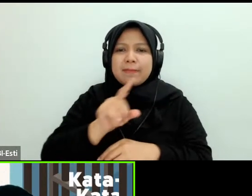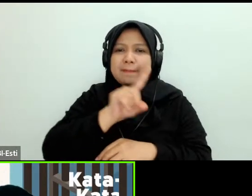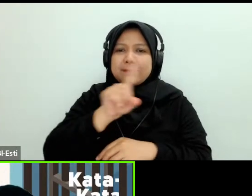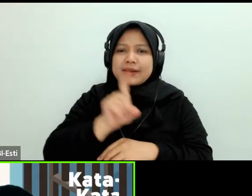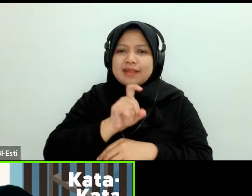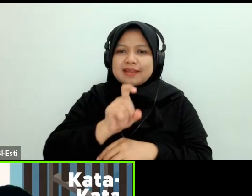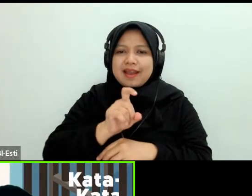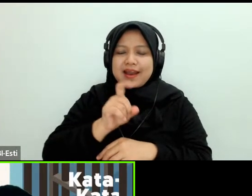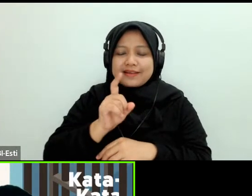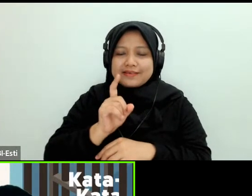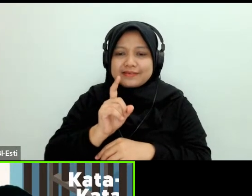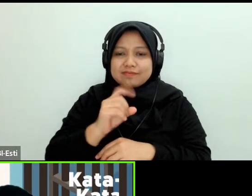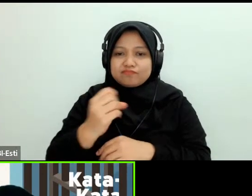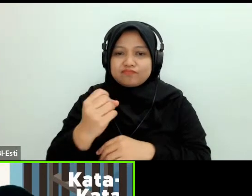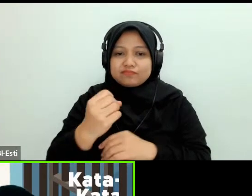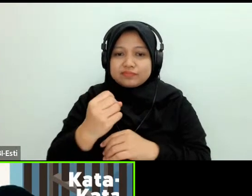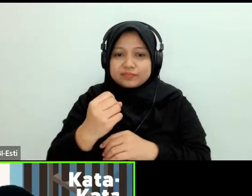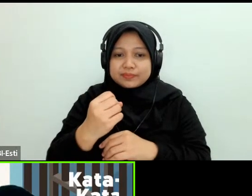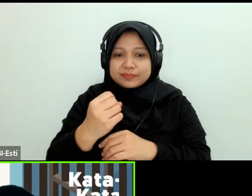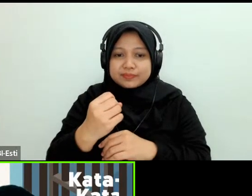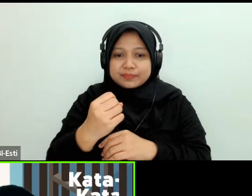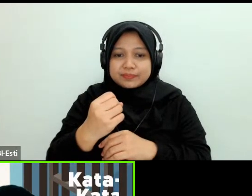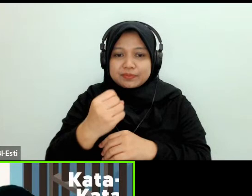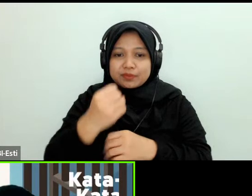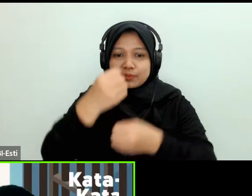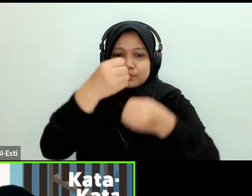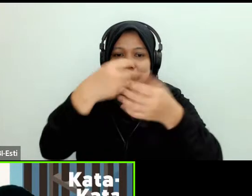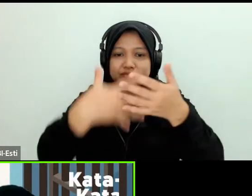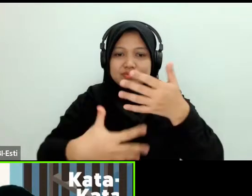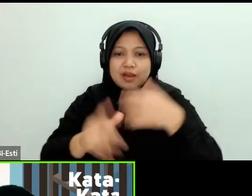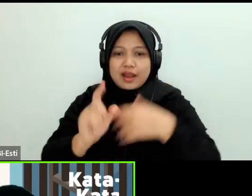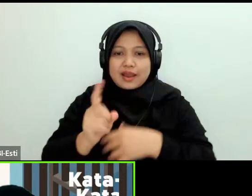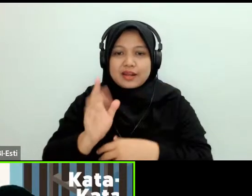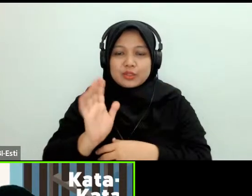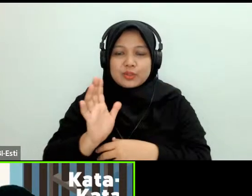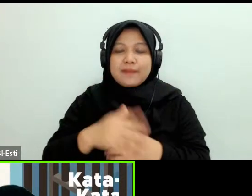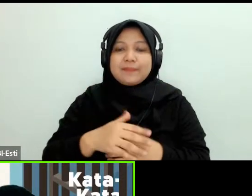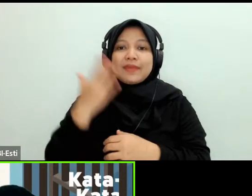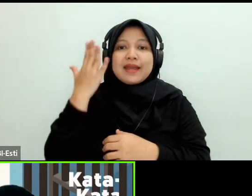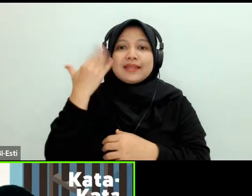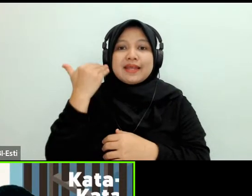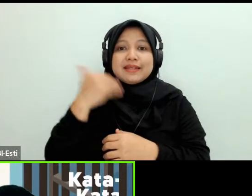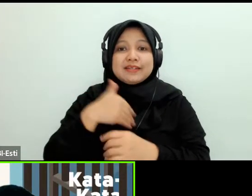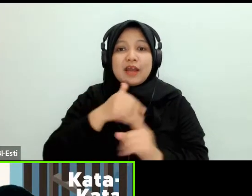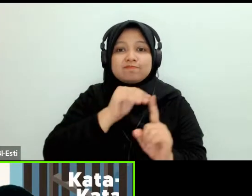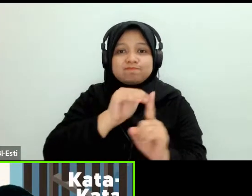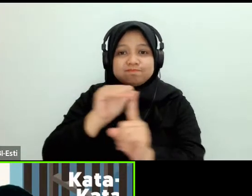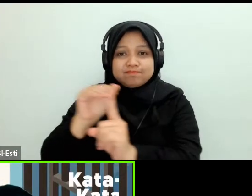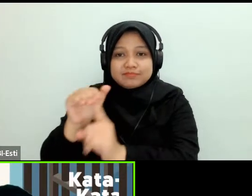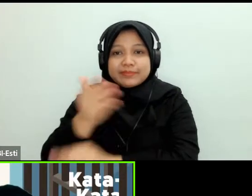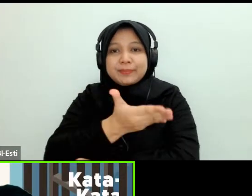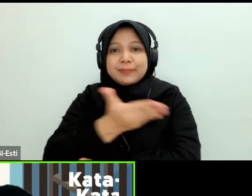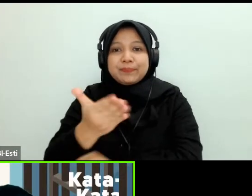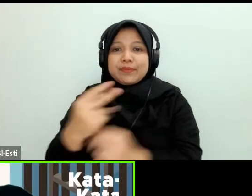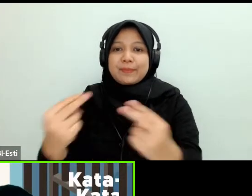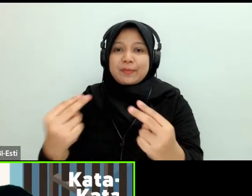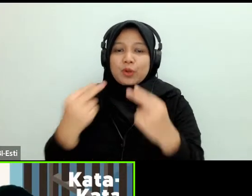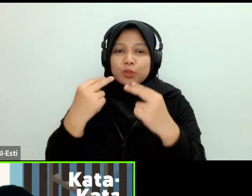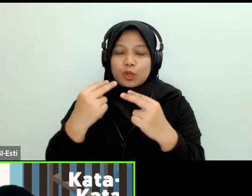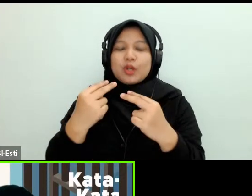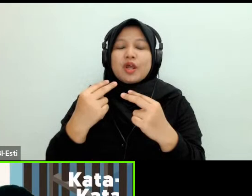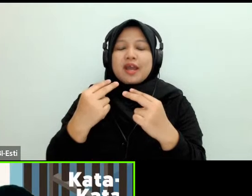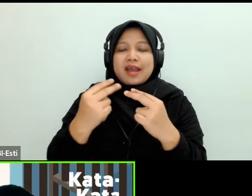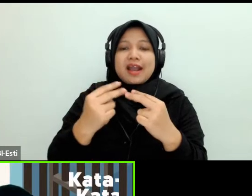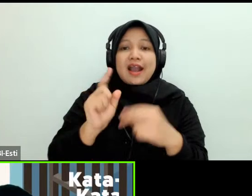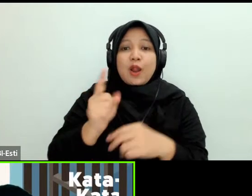sekitarnya Jawab eh tadi saya sudah mengingatkan teman-teman para audiens untuk bisa bertanya melalui fitur